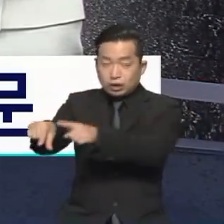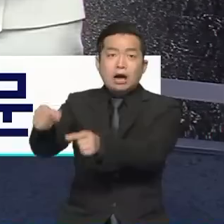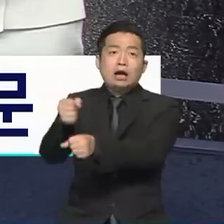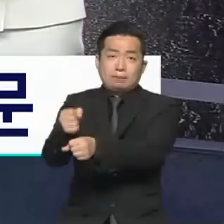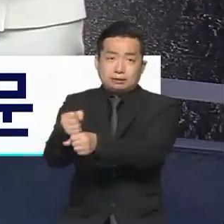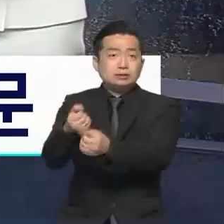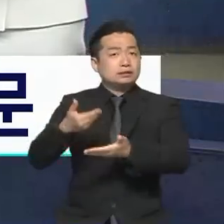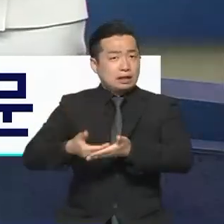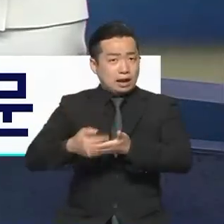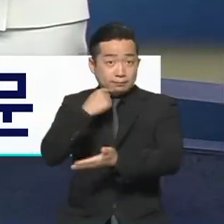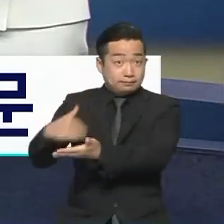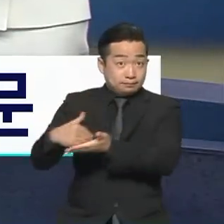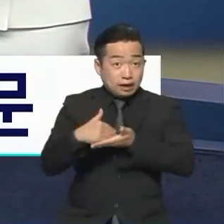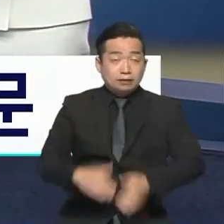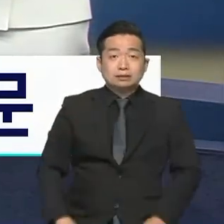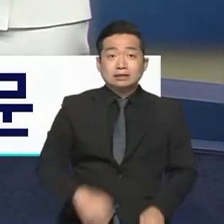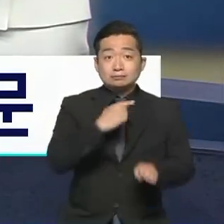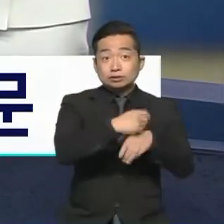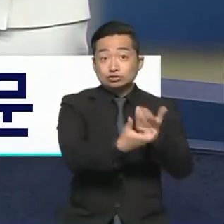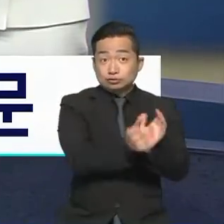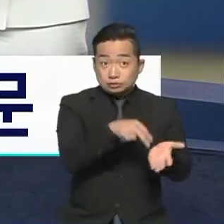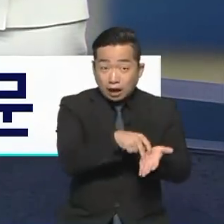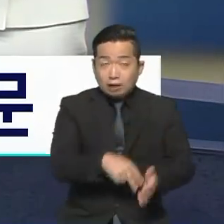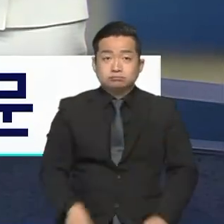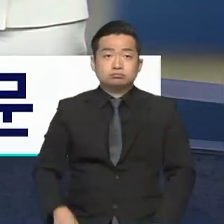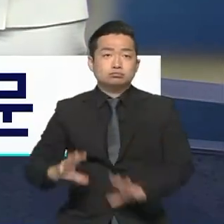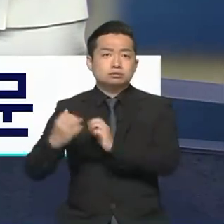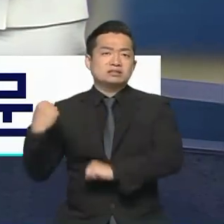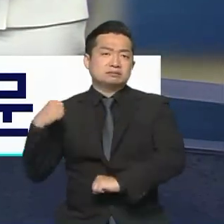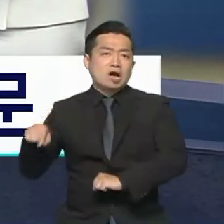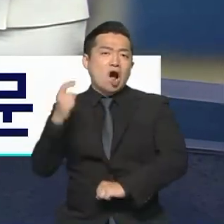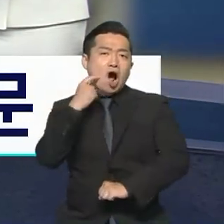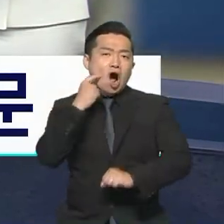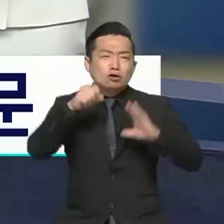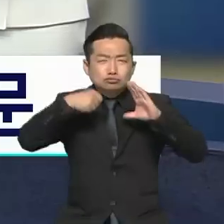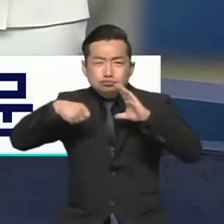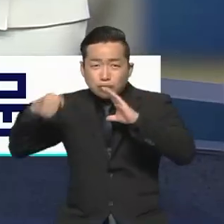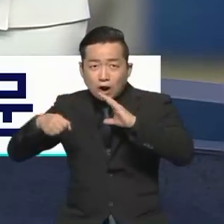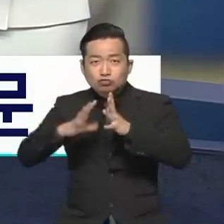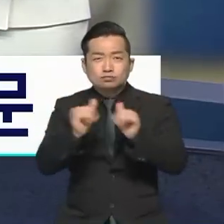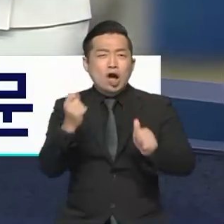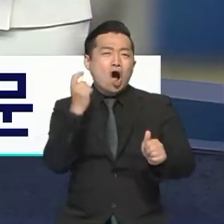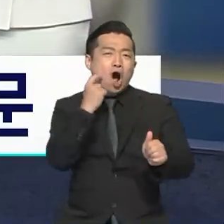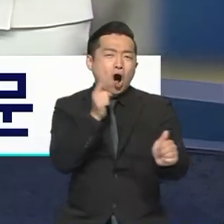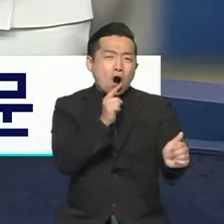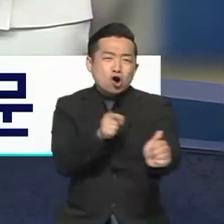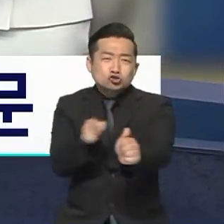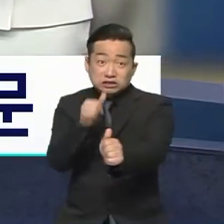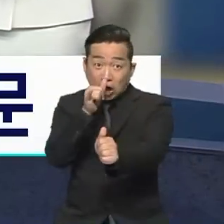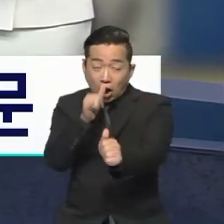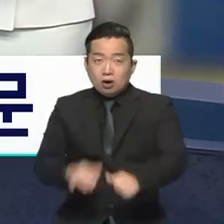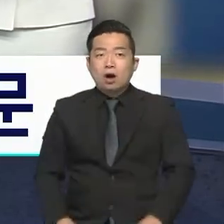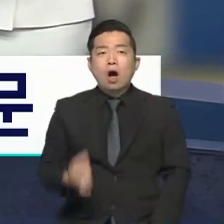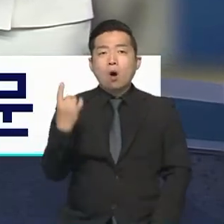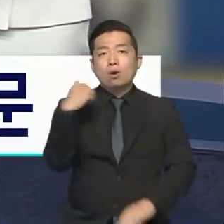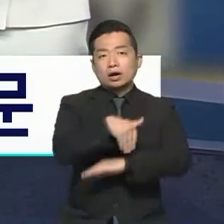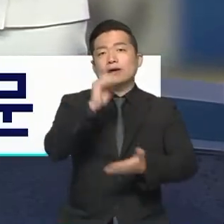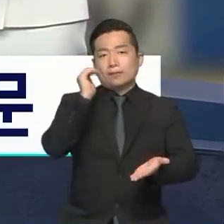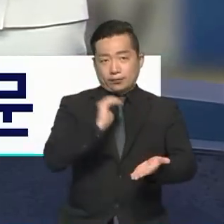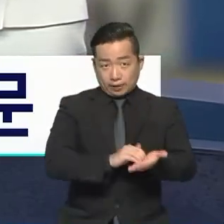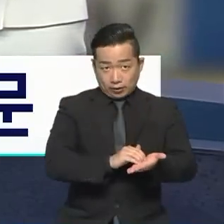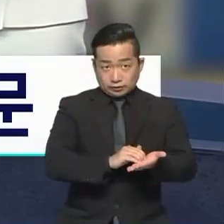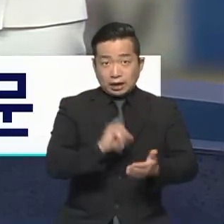겁니다. 민주당은 국민의힘이 가짜뉴스로 국민을 호도하고 있다면서 원안은 유지한 상태에서